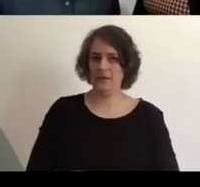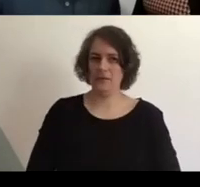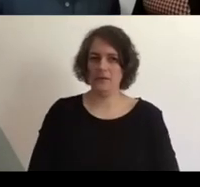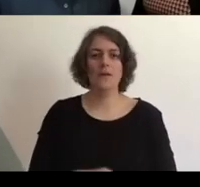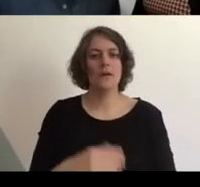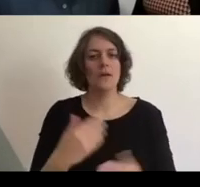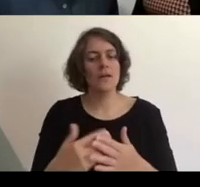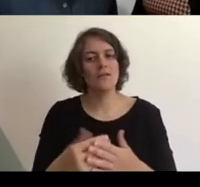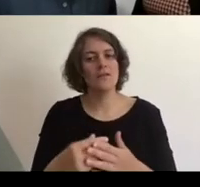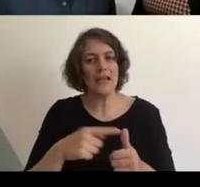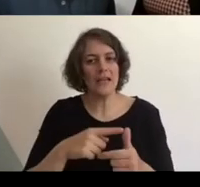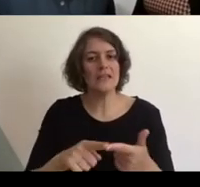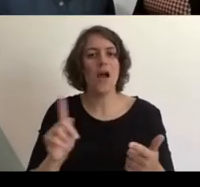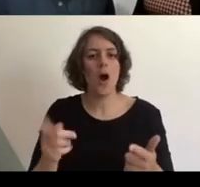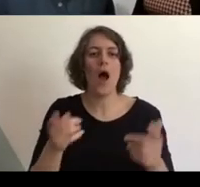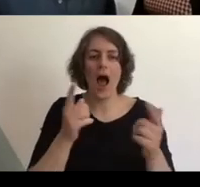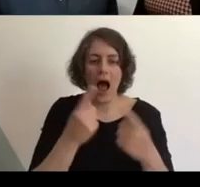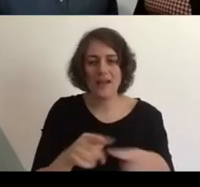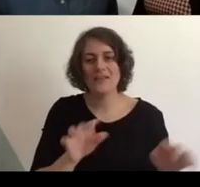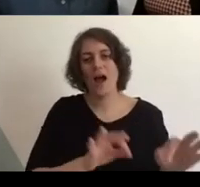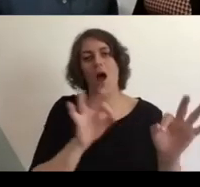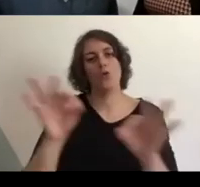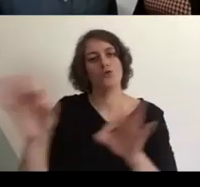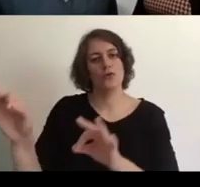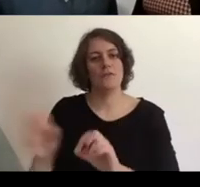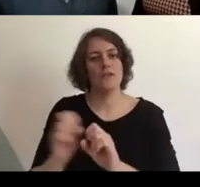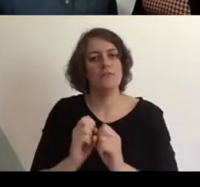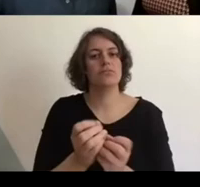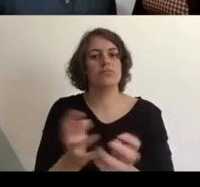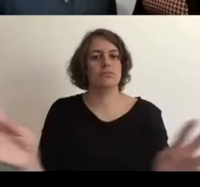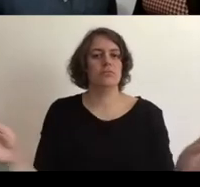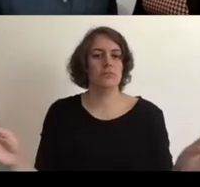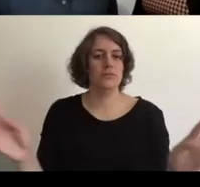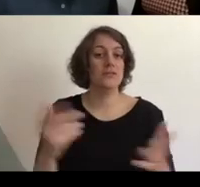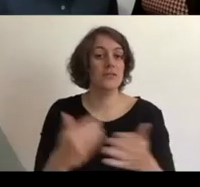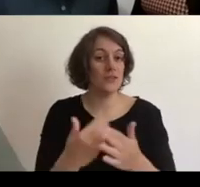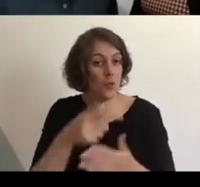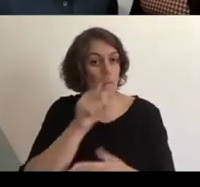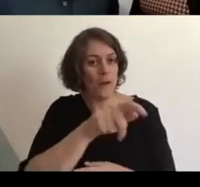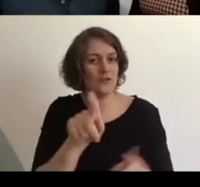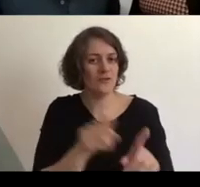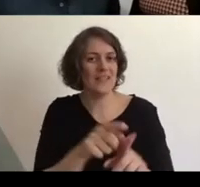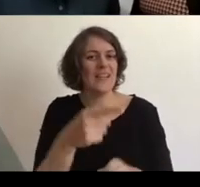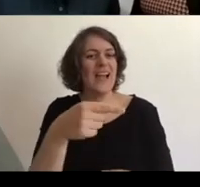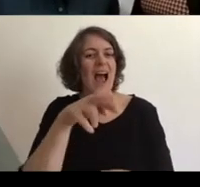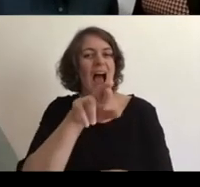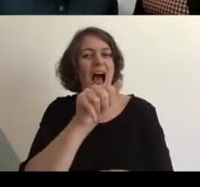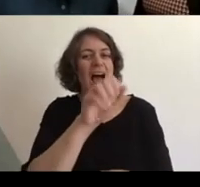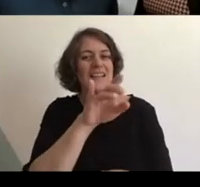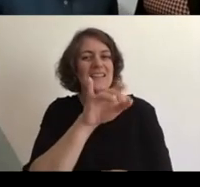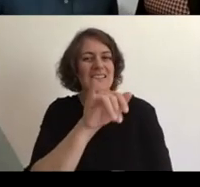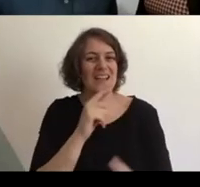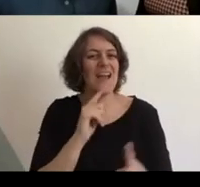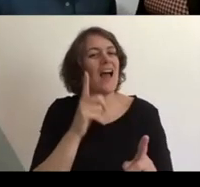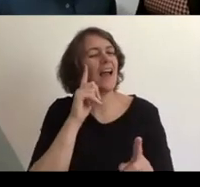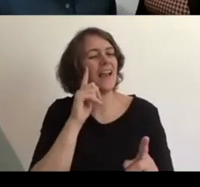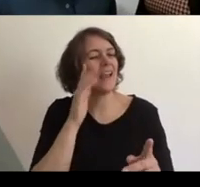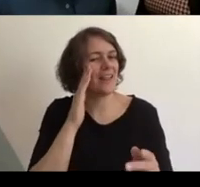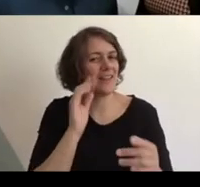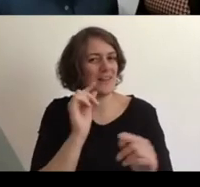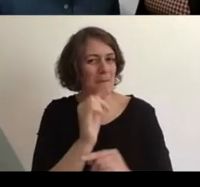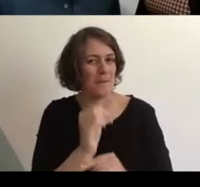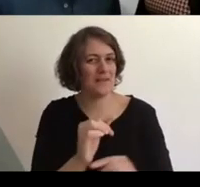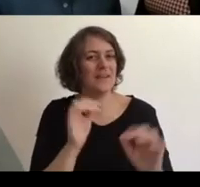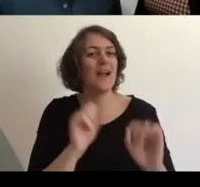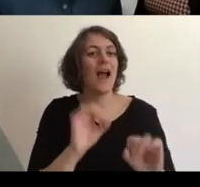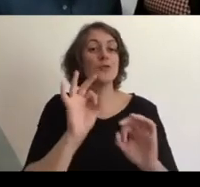das strahlt ja auch auf andere über. Mensch, die Grazia. Und an dich ich kenne dich ja auch ein bisschen, man kann sich auch gut an dir